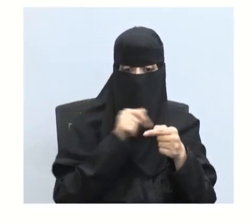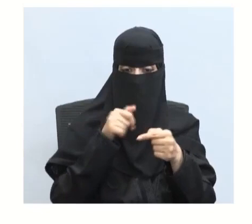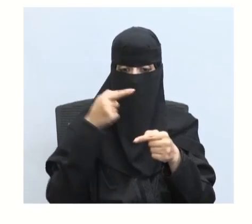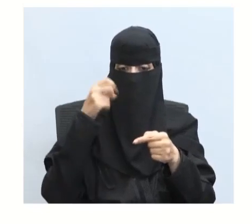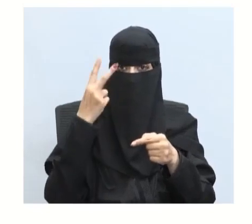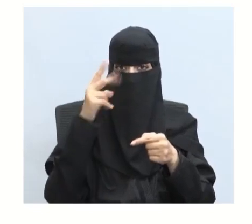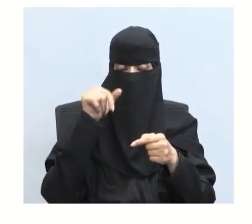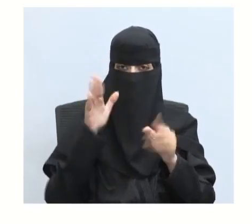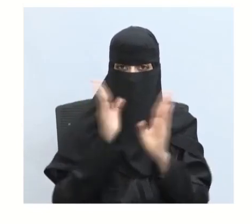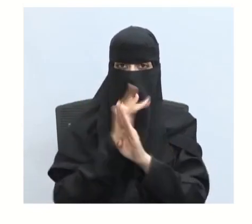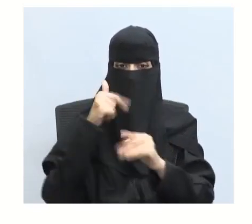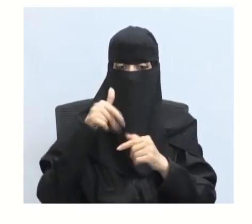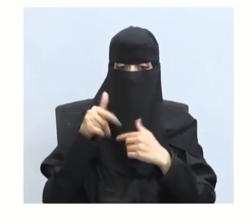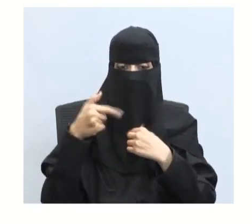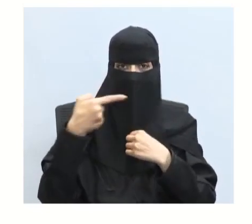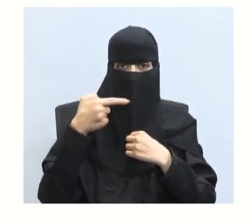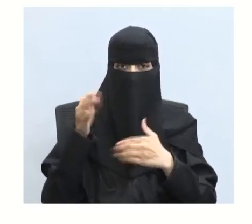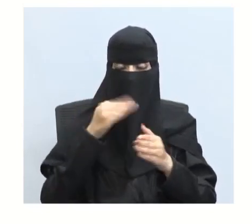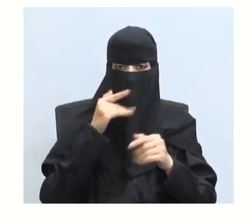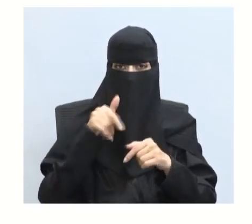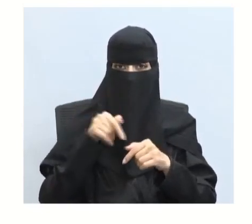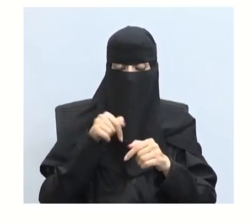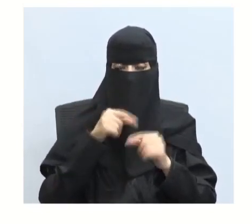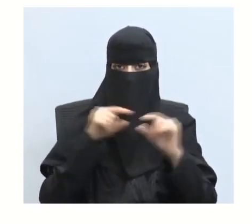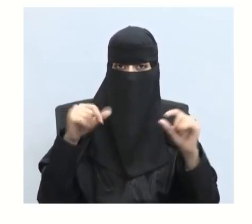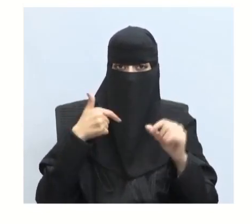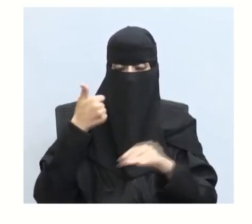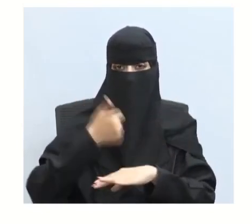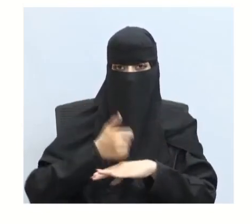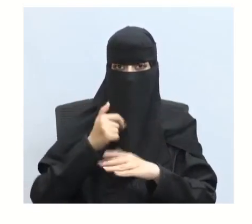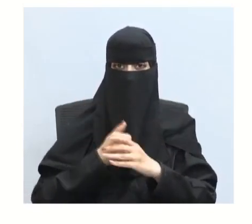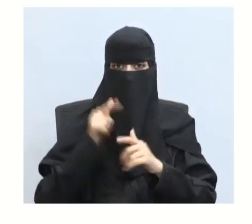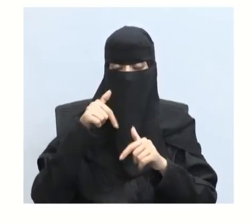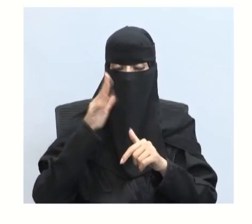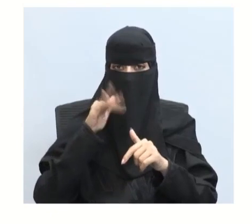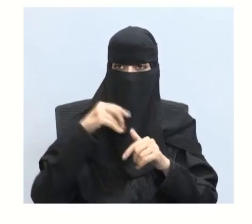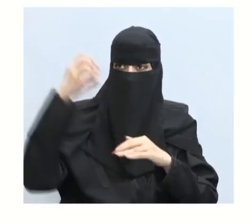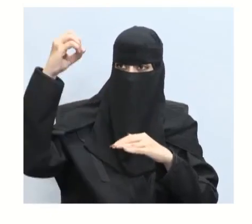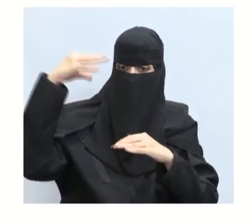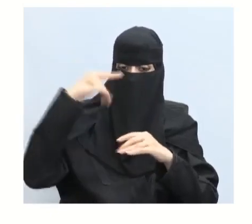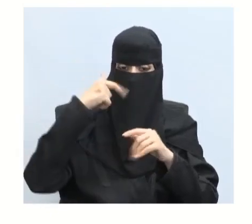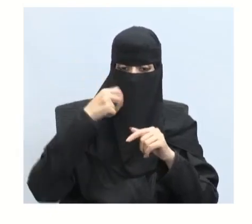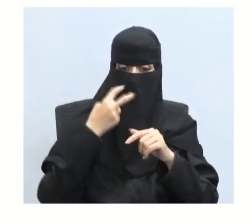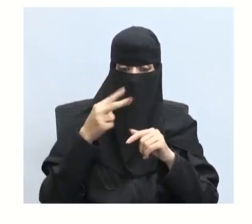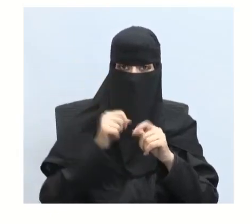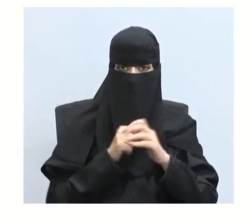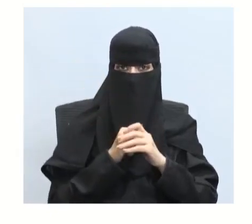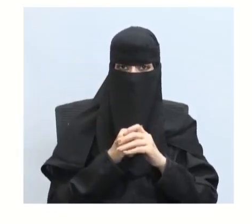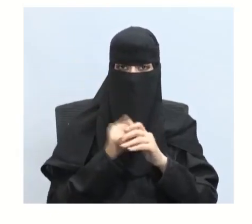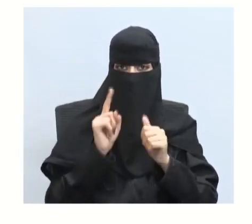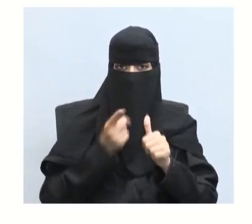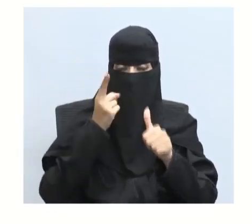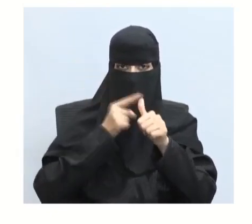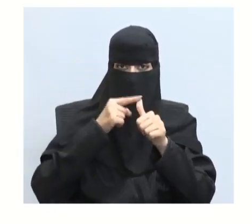البؤره ينعكس موازي للمحور الرئيسي اذا الاشعه التي ناخذها بعين الاعتبار الشعاع